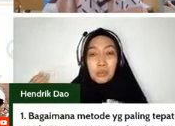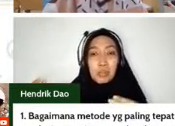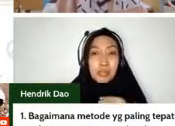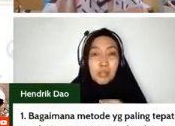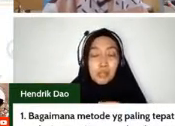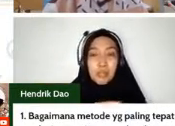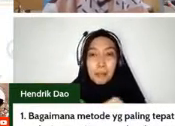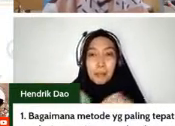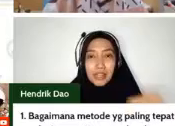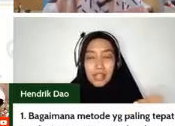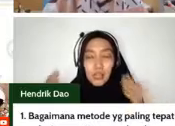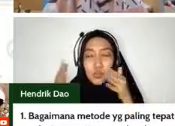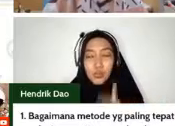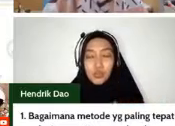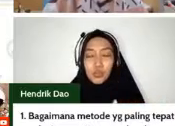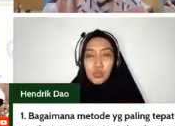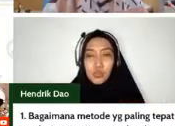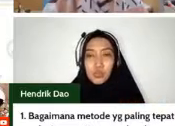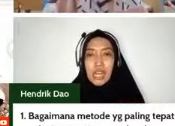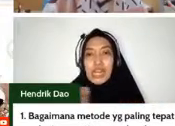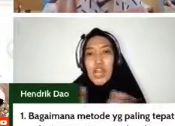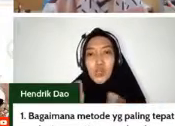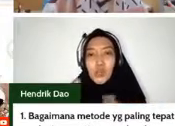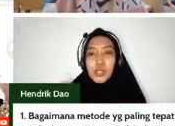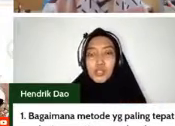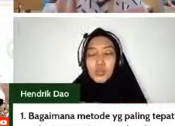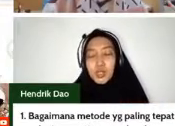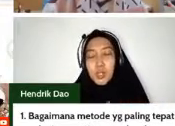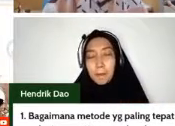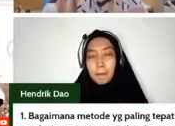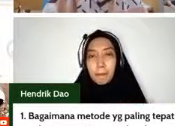mendapatkan materi khusus seperti itu. Jadi diatur di situ jamnya.